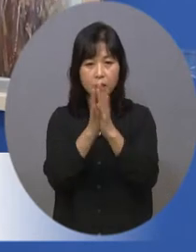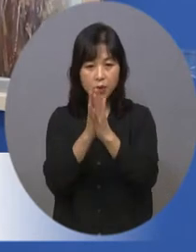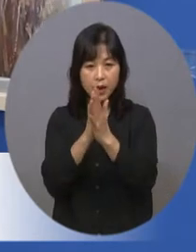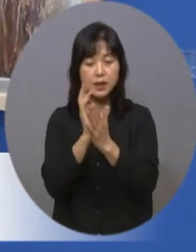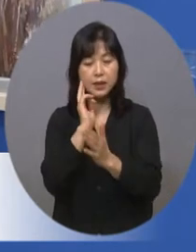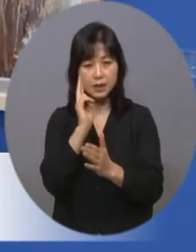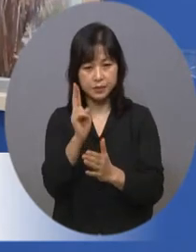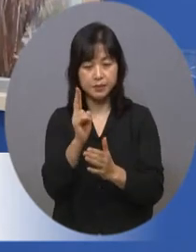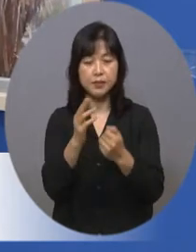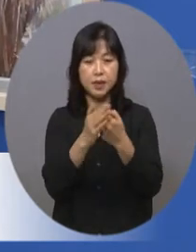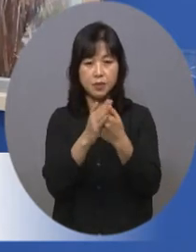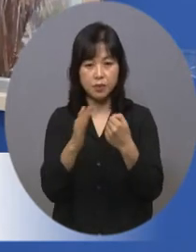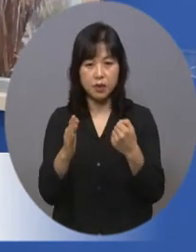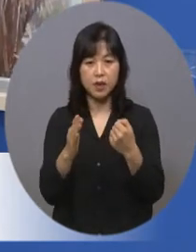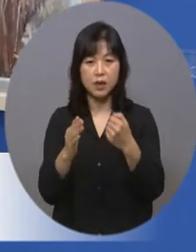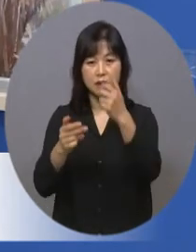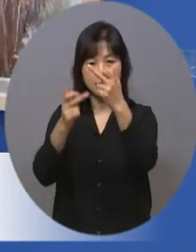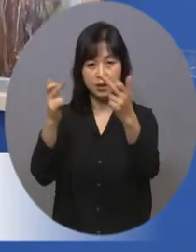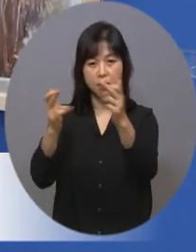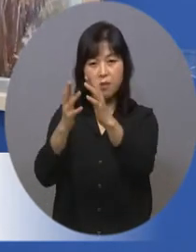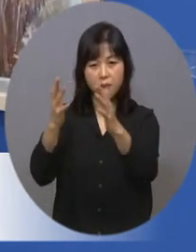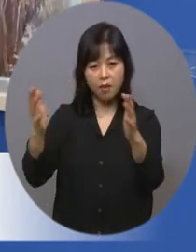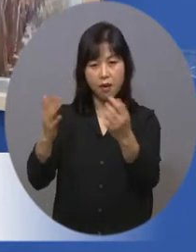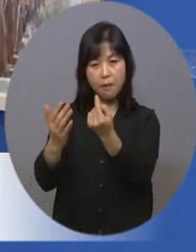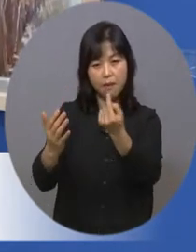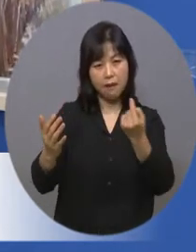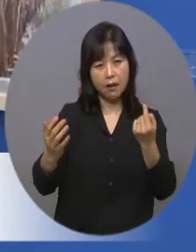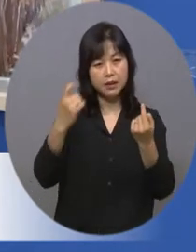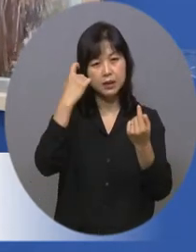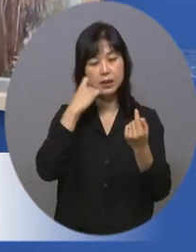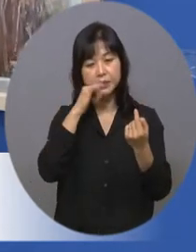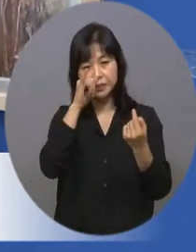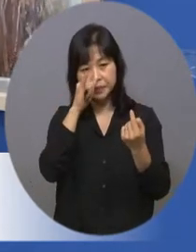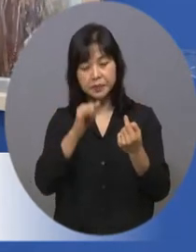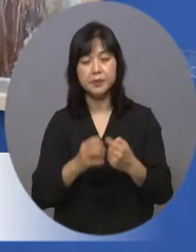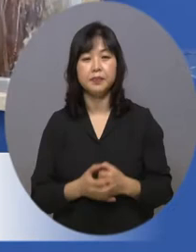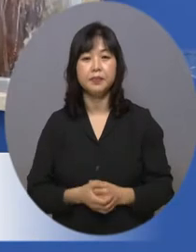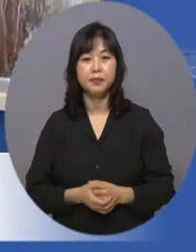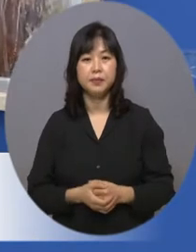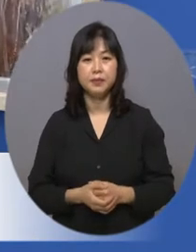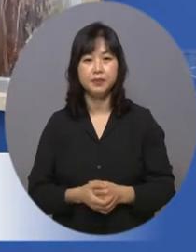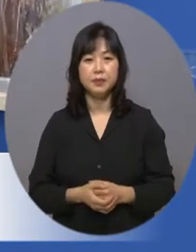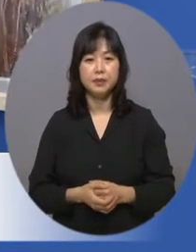변하면서 그 자연과 자꾸 멀어지는 그런 느낌이 들더라고요. 그래서